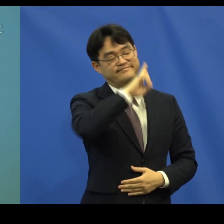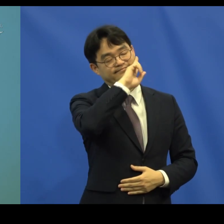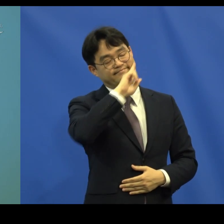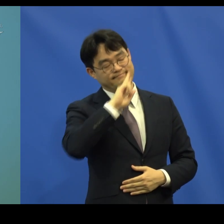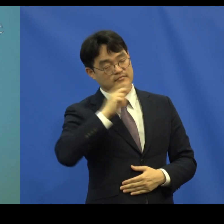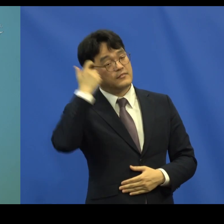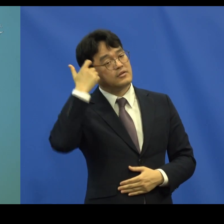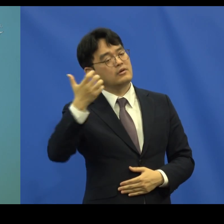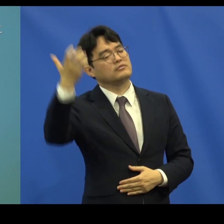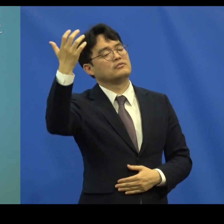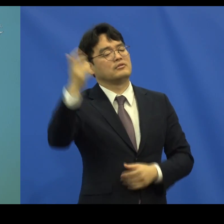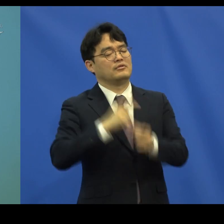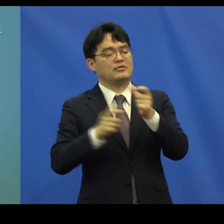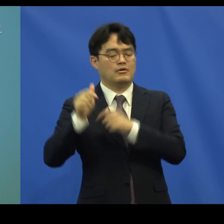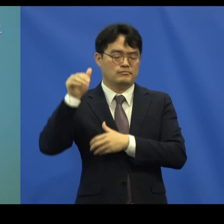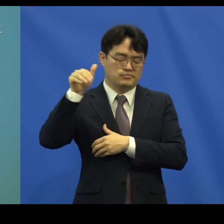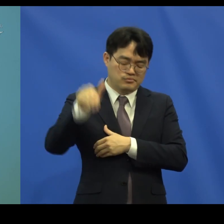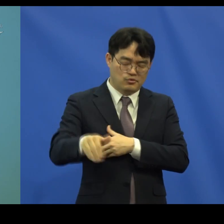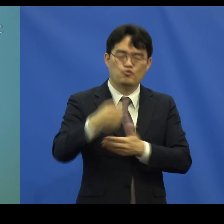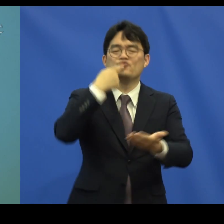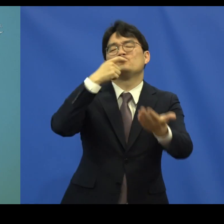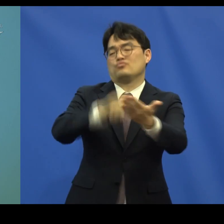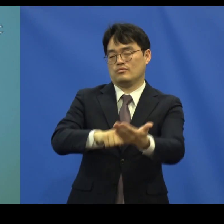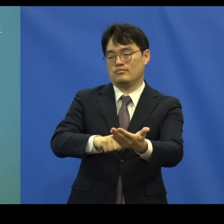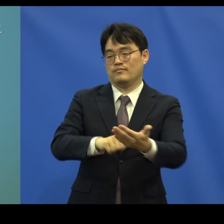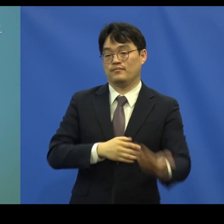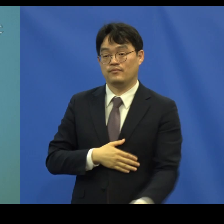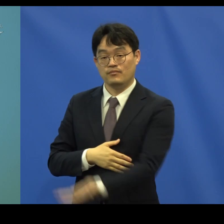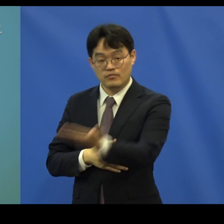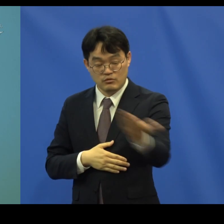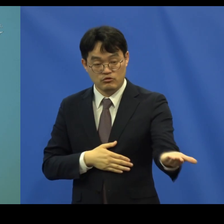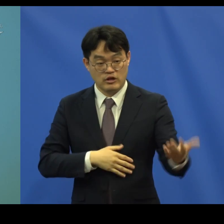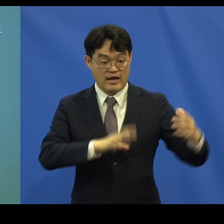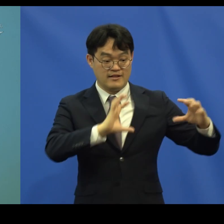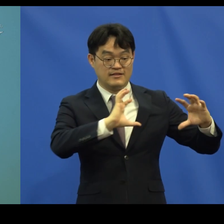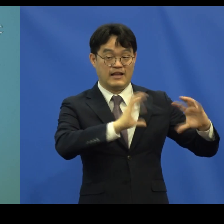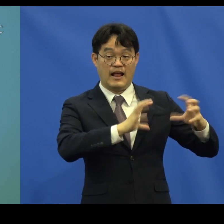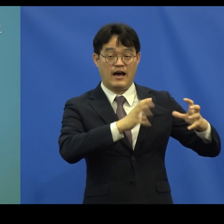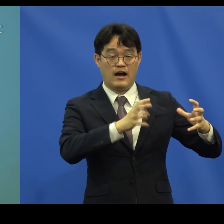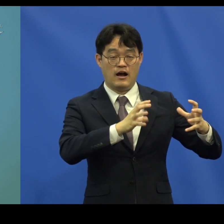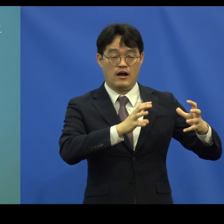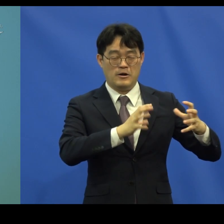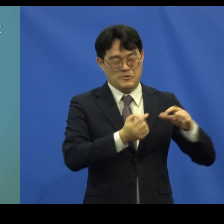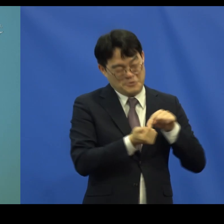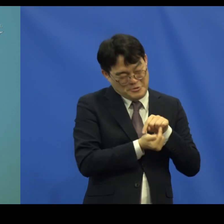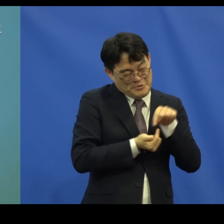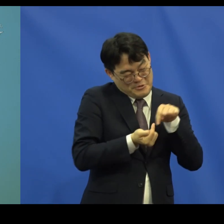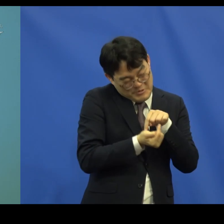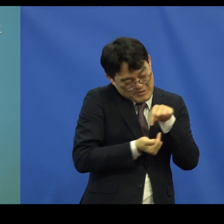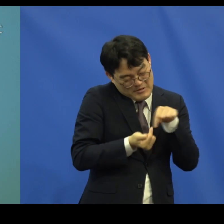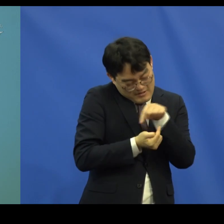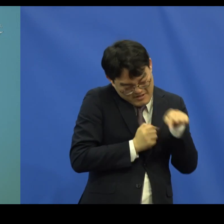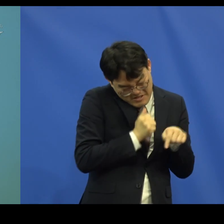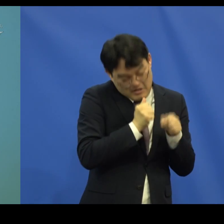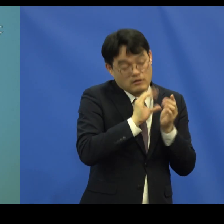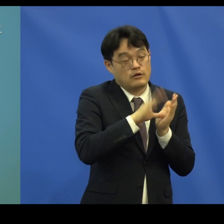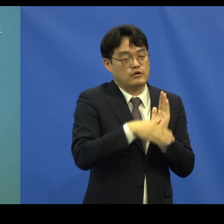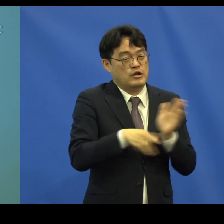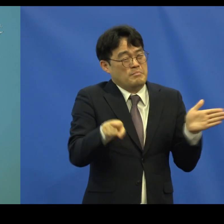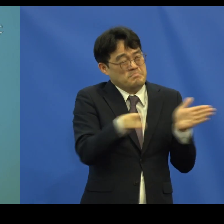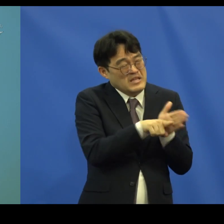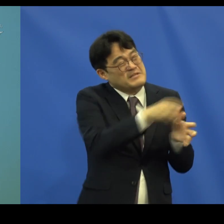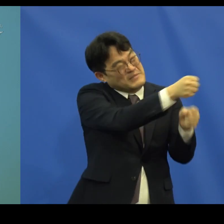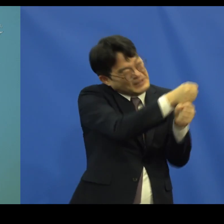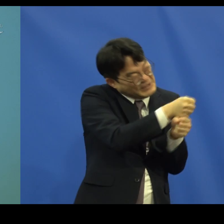올라가면 올라갈수록 사람들이 복음을 잘 받아들이지 않고, 그리고 영적인 열정이 식어지는